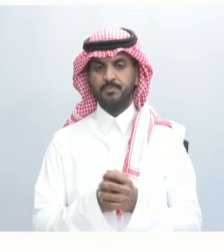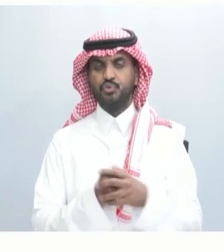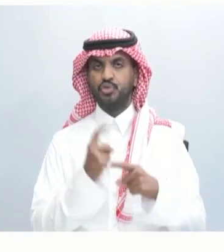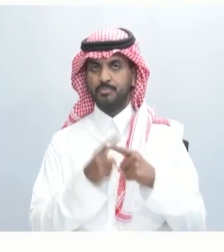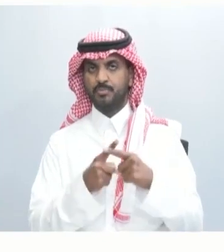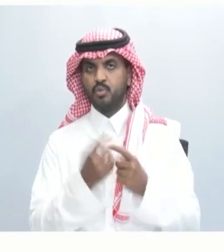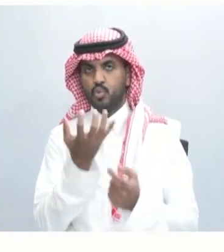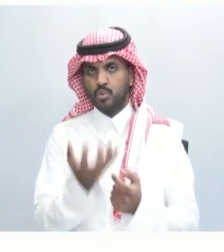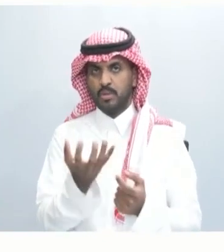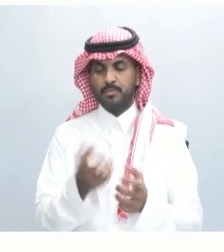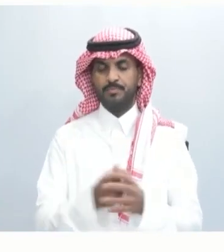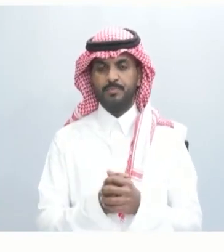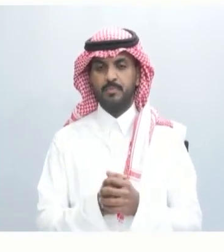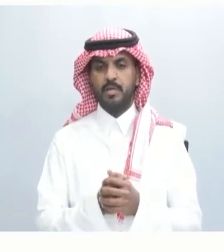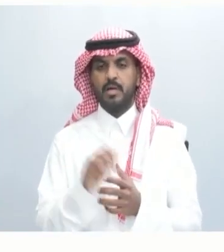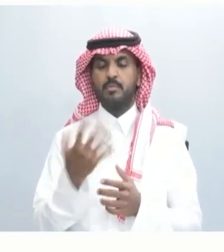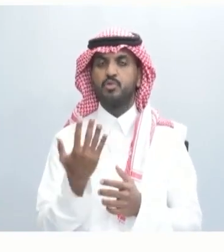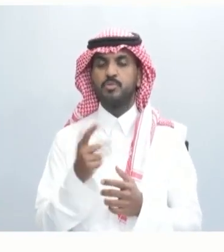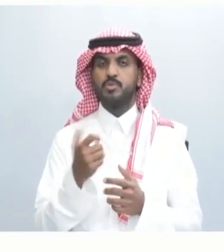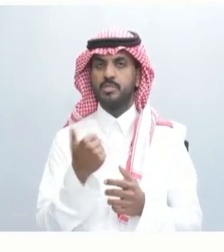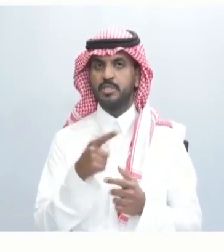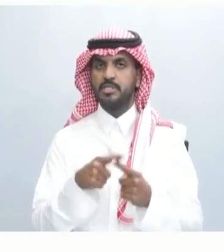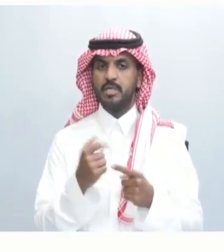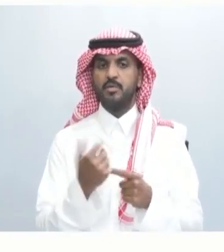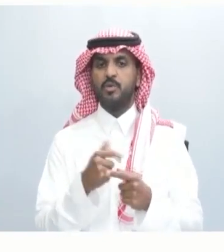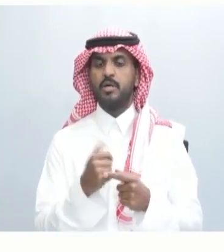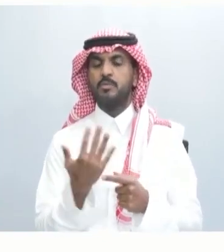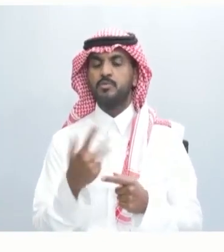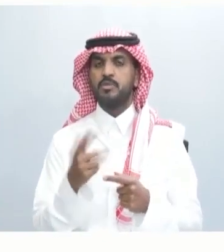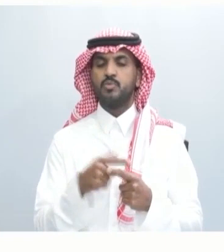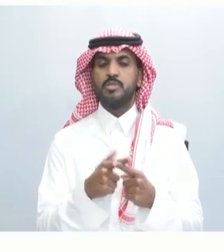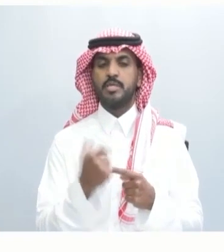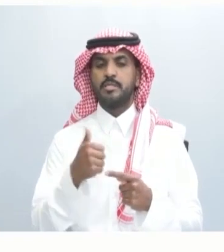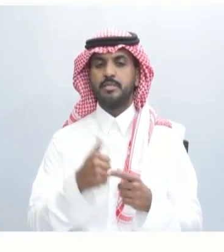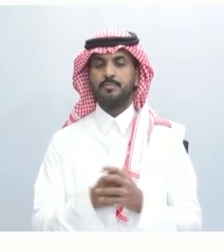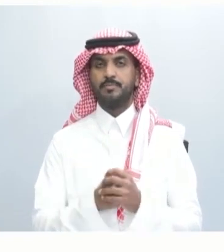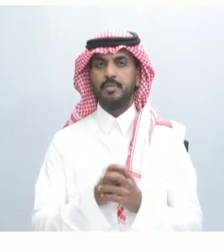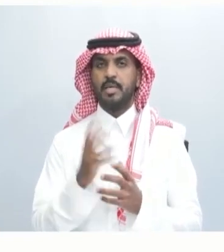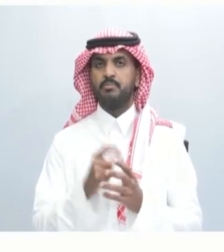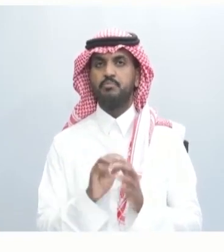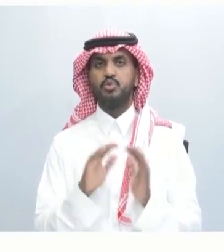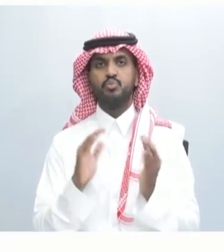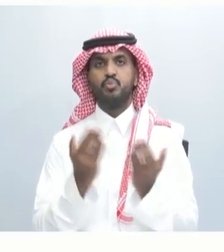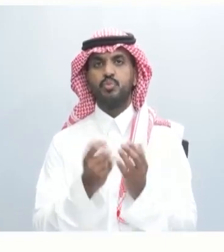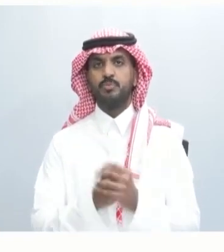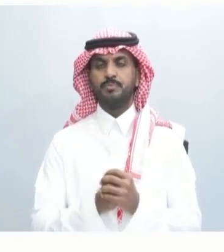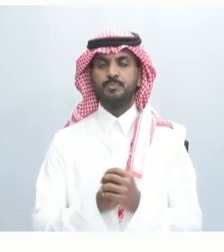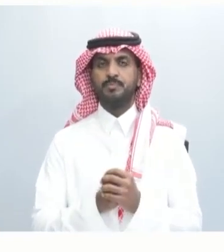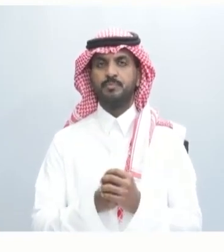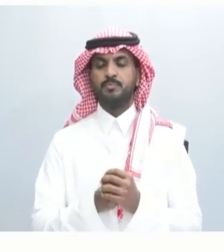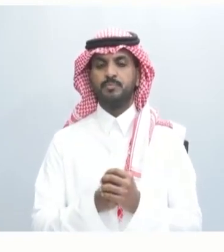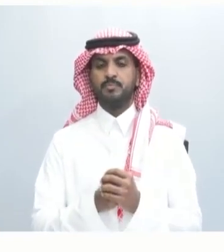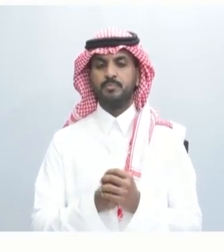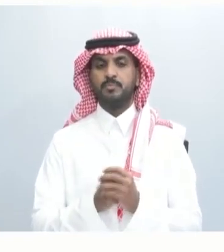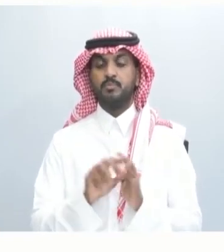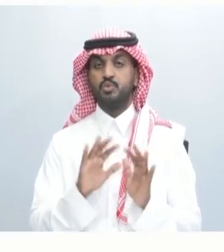هذه الكتل 55 + 60 + 50 + 55 + 60 كم سيكون مجموعها ابنائي سيكون